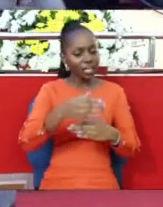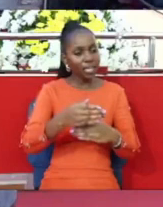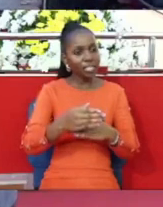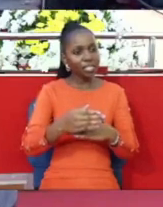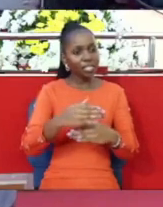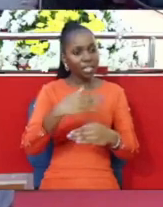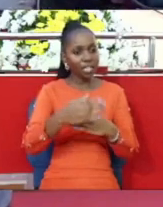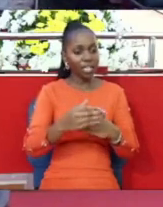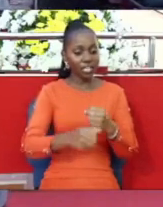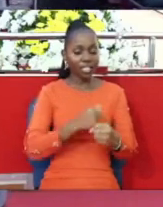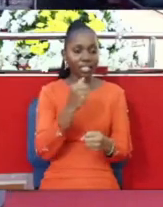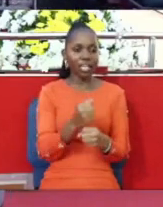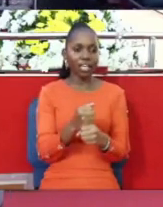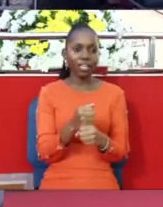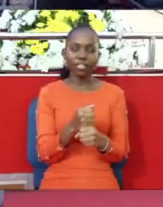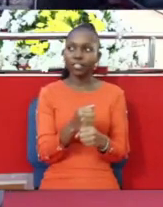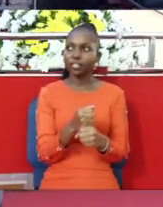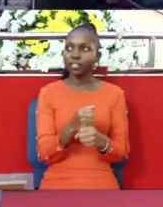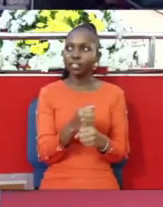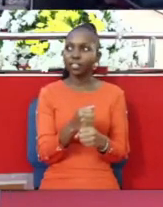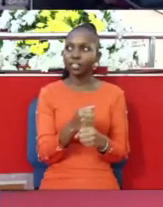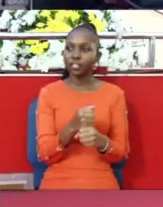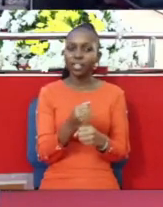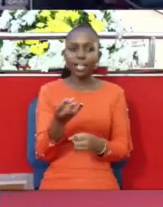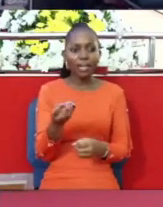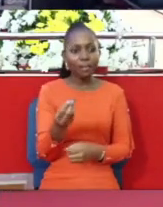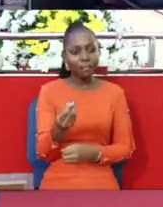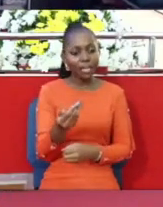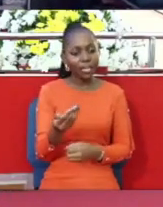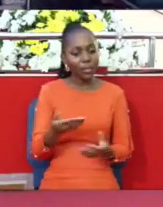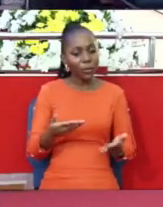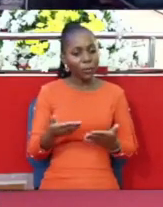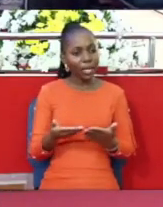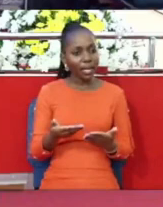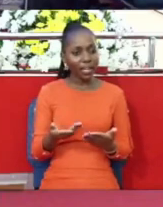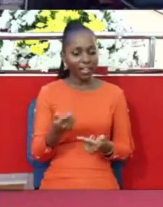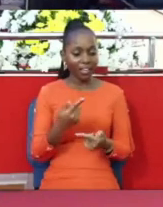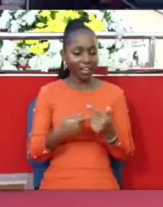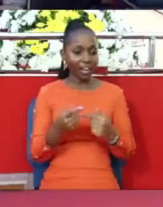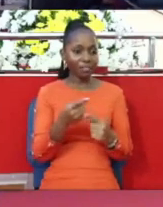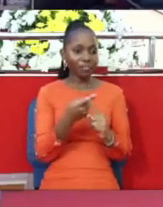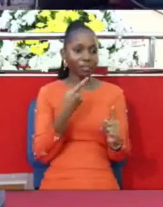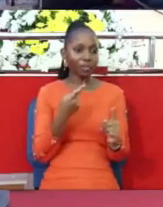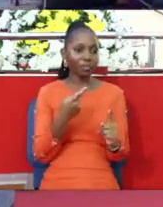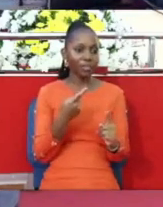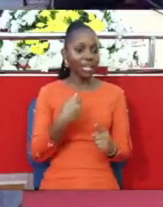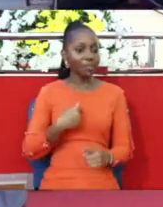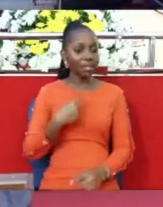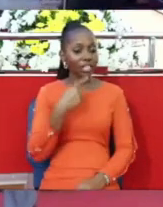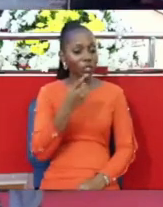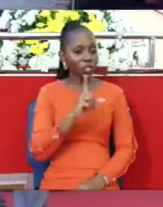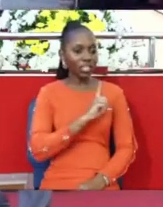And in 1978 where nika did it come from? Nikaambia Mungu, ni jamaa mmoja Canada alinitumia. Aha, I told the Lord. Oh, Saudi,